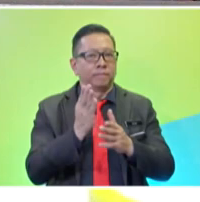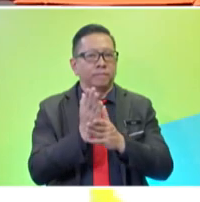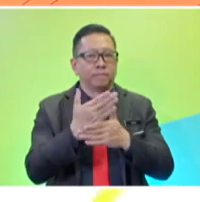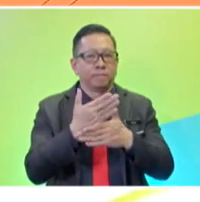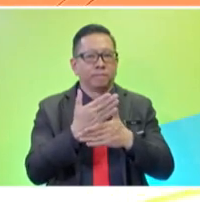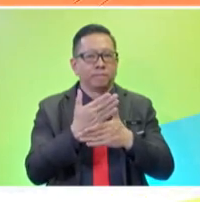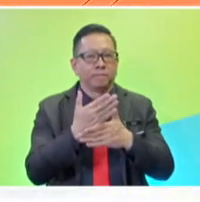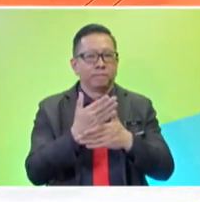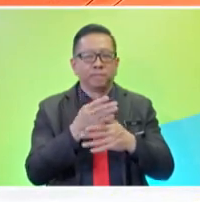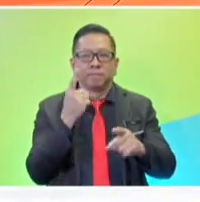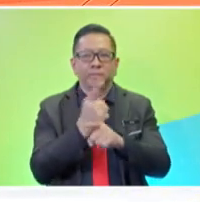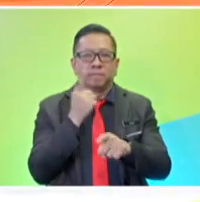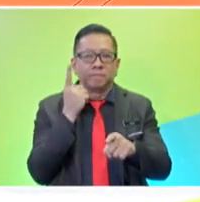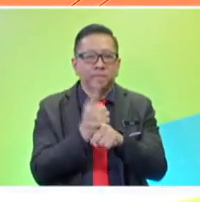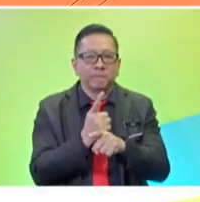lagi